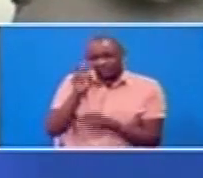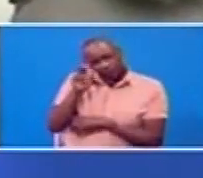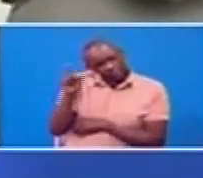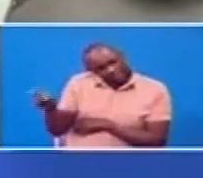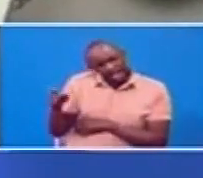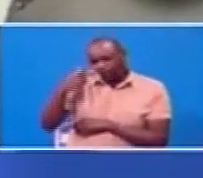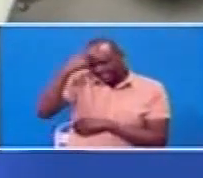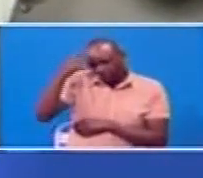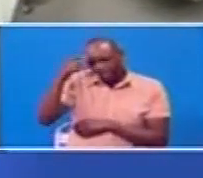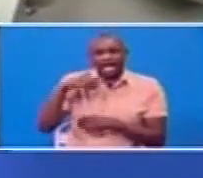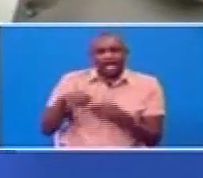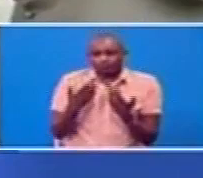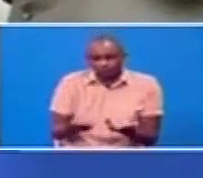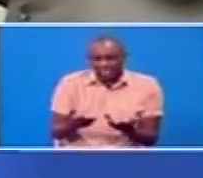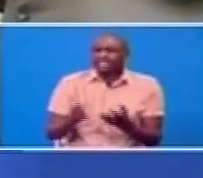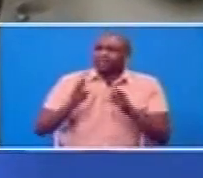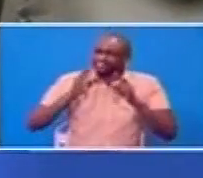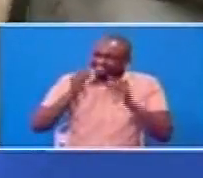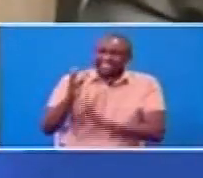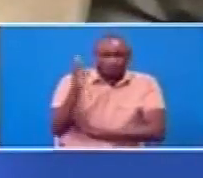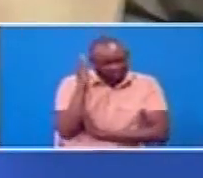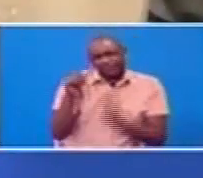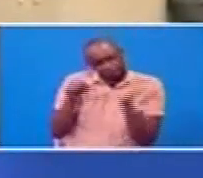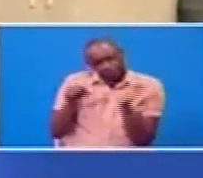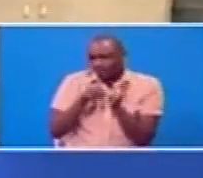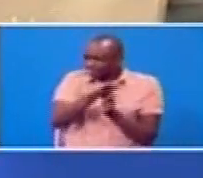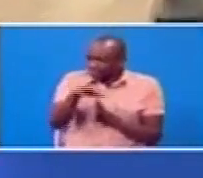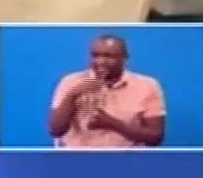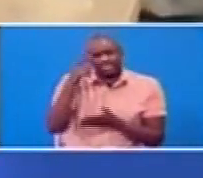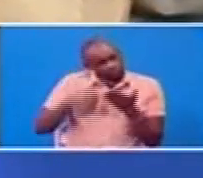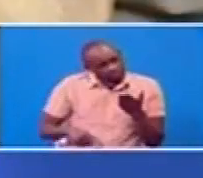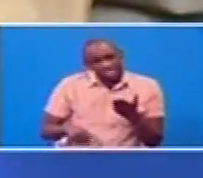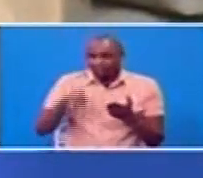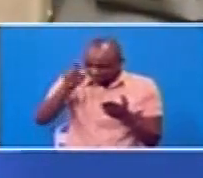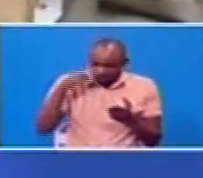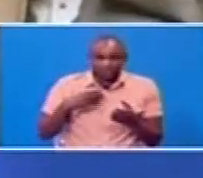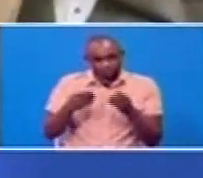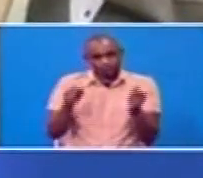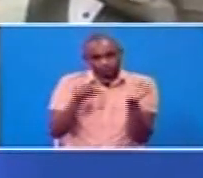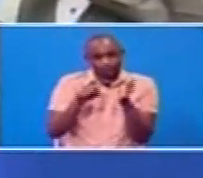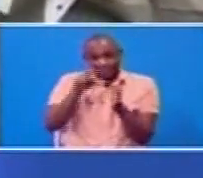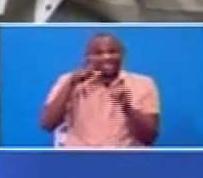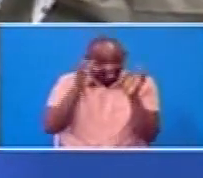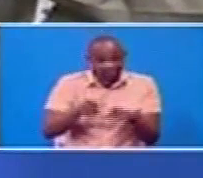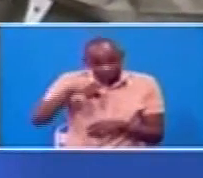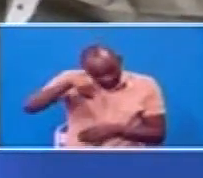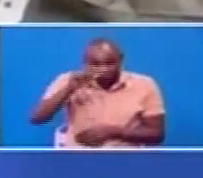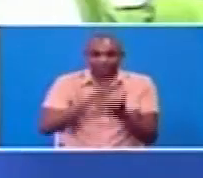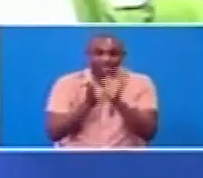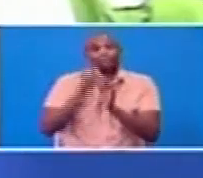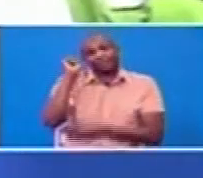kumsumbua Wetangula ni kudorora kwa usalama, jambo ambalo alisema atalishughulikia endapo atapewa kibali na